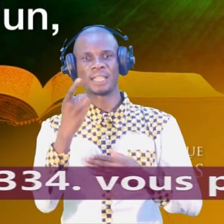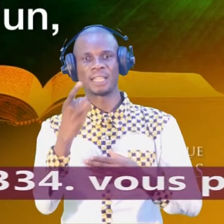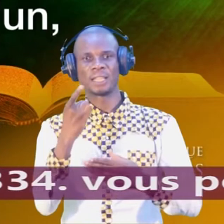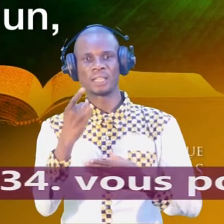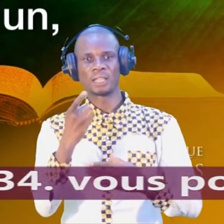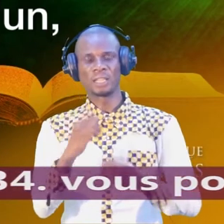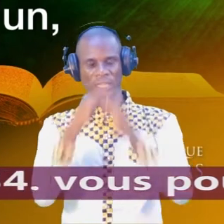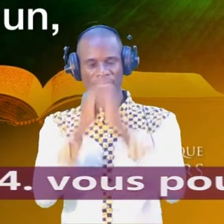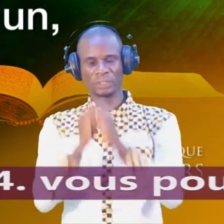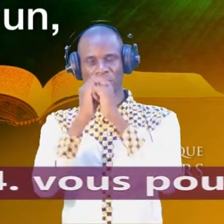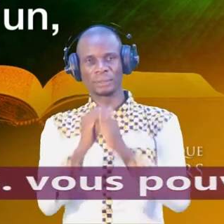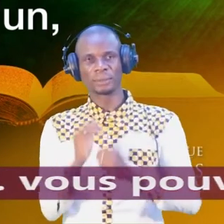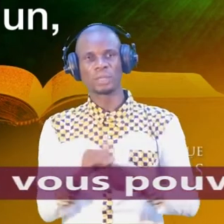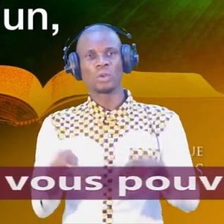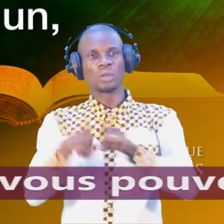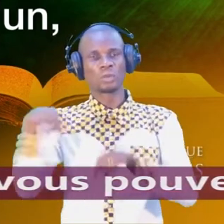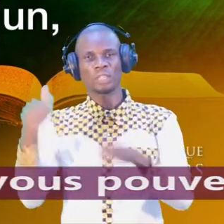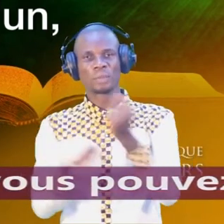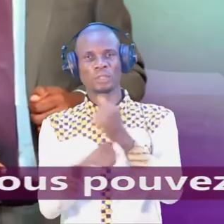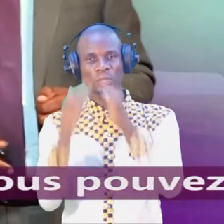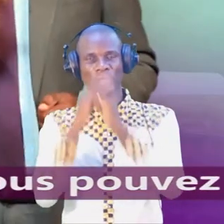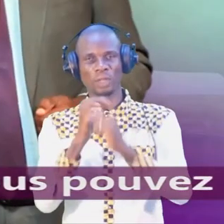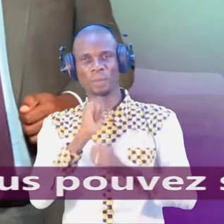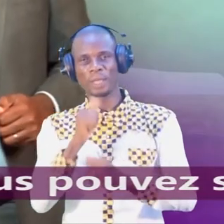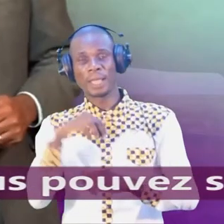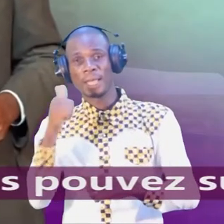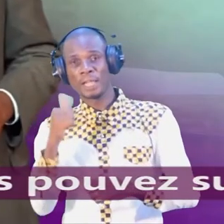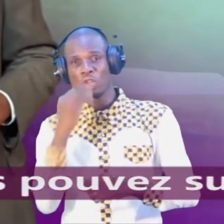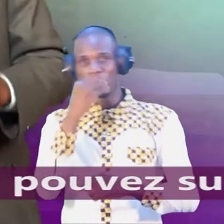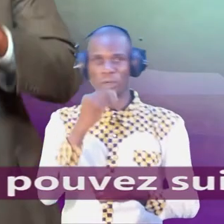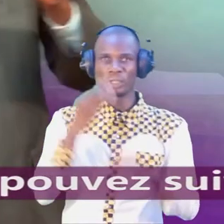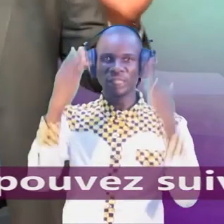ama atashikamana na huyu na kudharau huyu.